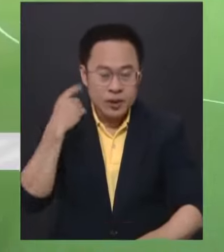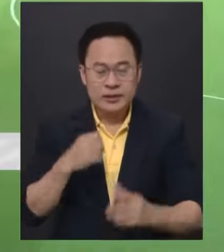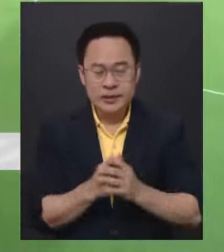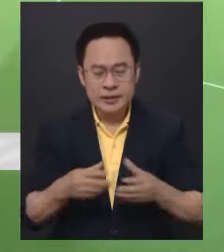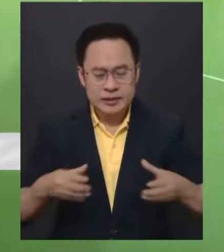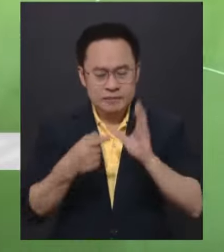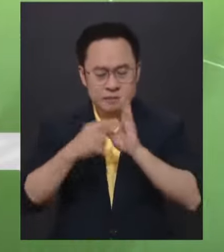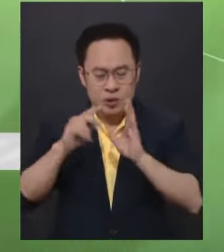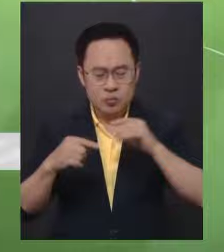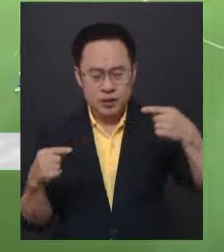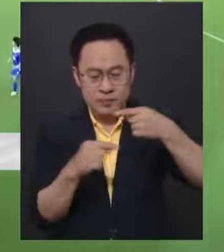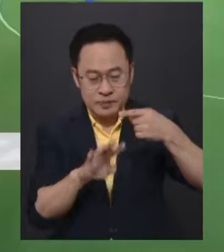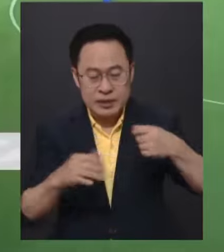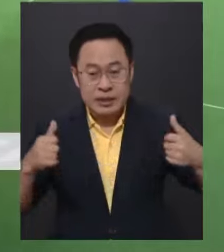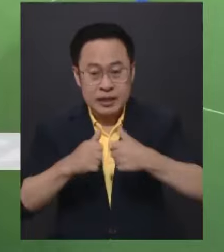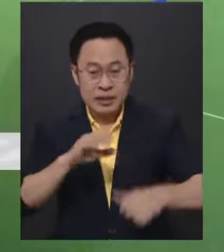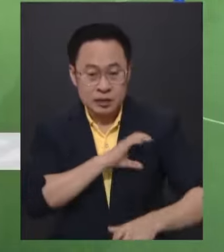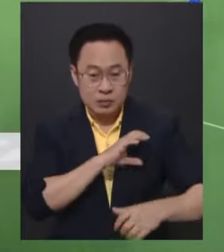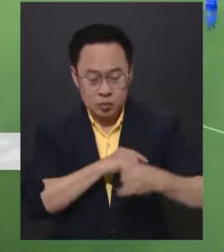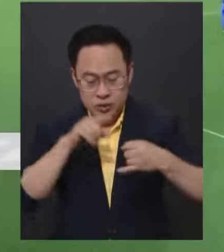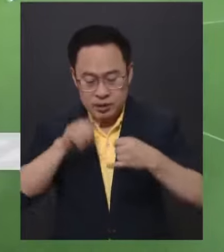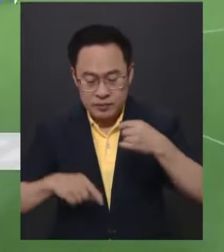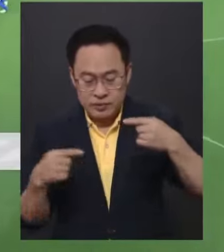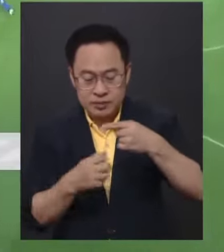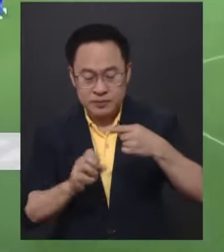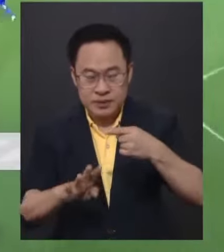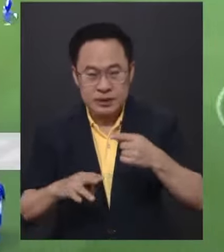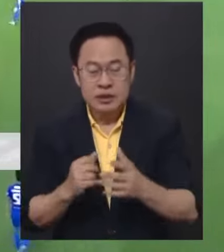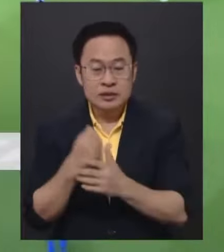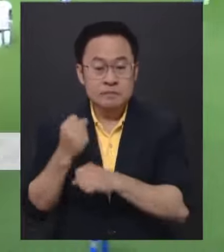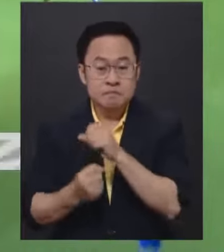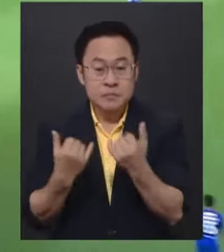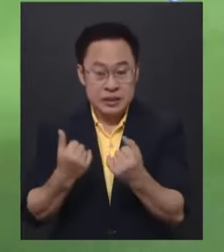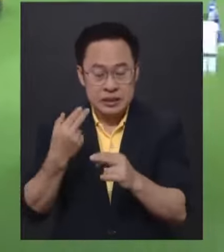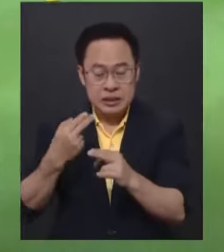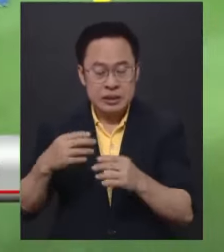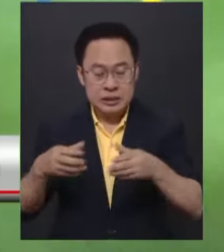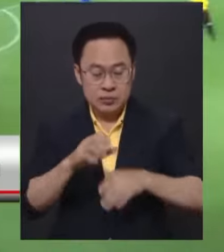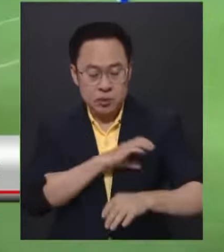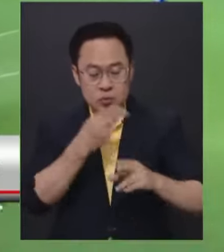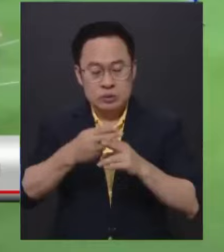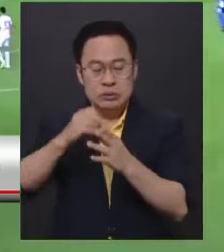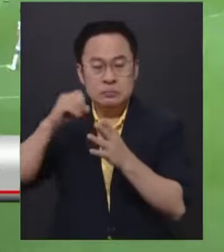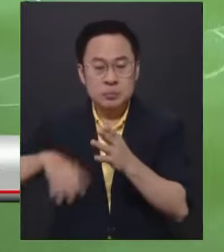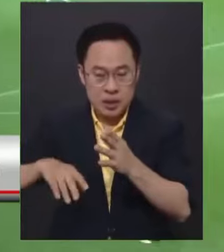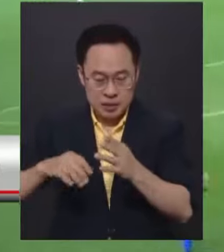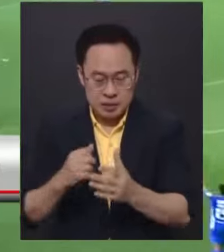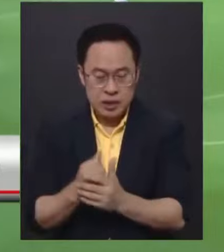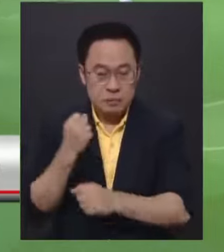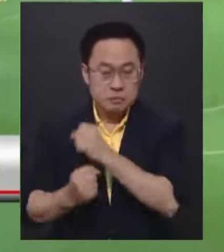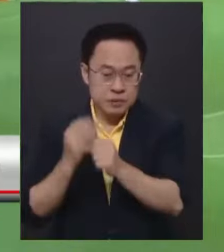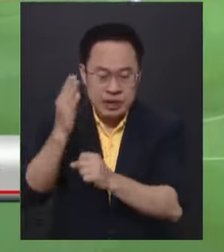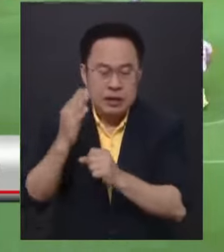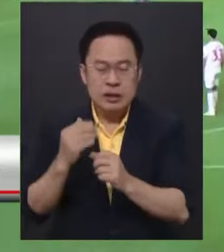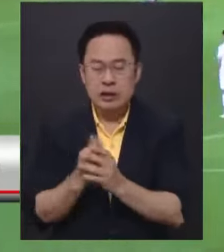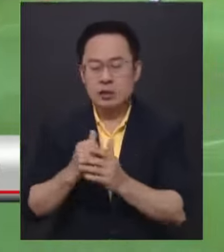อันดับ4ของตารางครับเจอกับโปลิเทโรทีมอันดับ14ที่ตกชั้นไปเป็นที่เรียบร้อยแล้วนะครับเริ่มเกมมานาที21ครับเป็นวาริชชูท